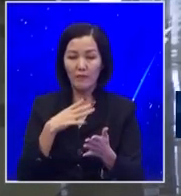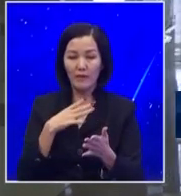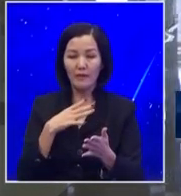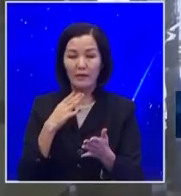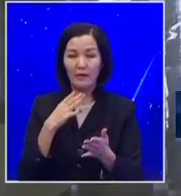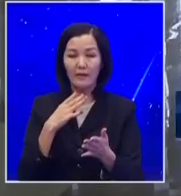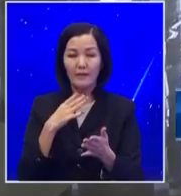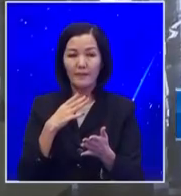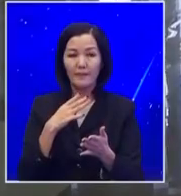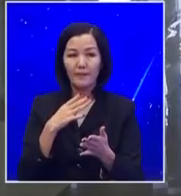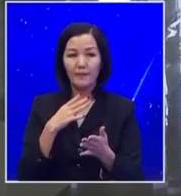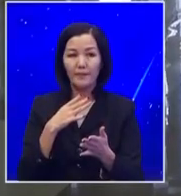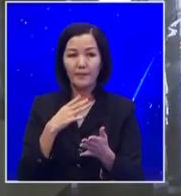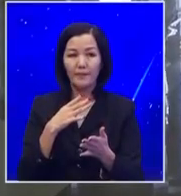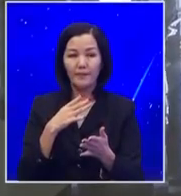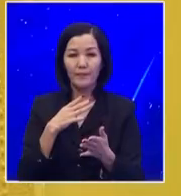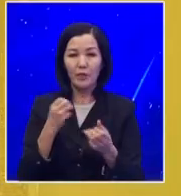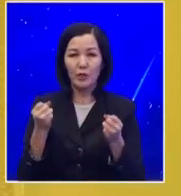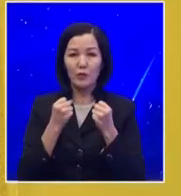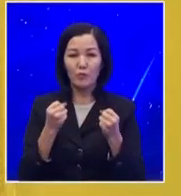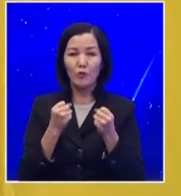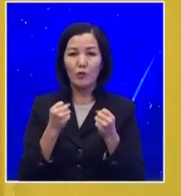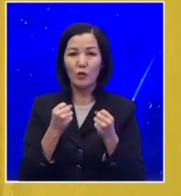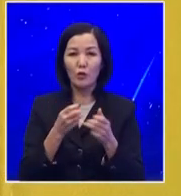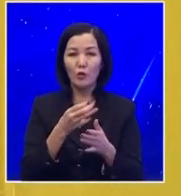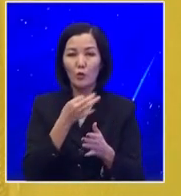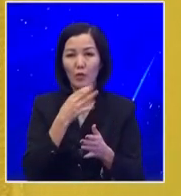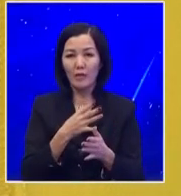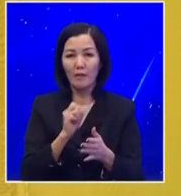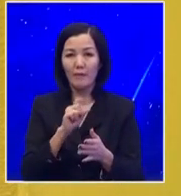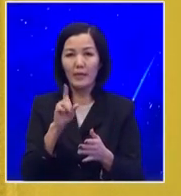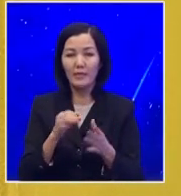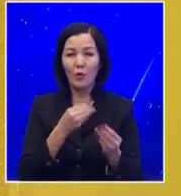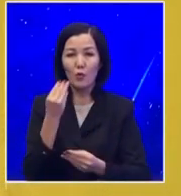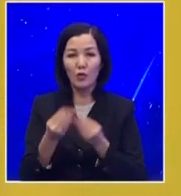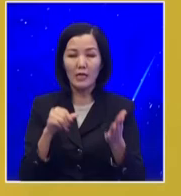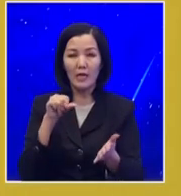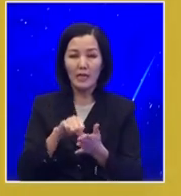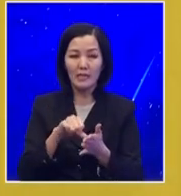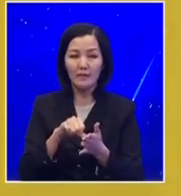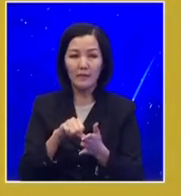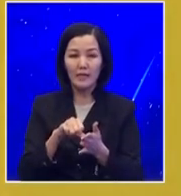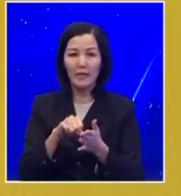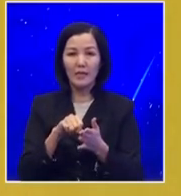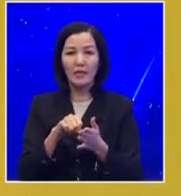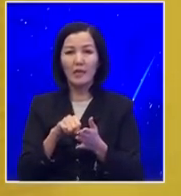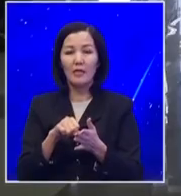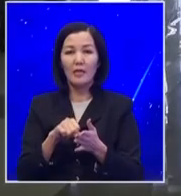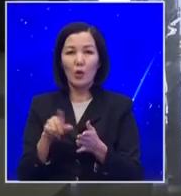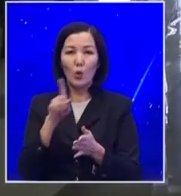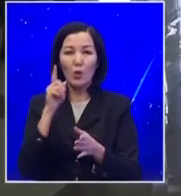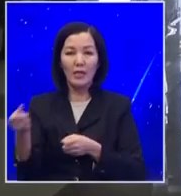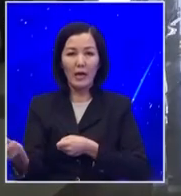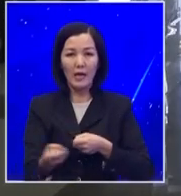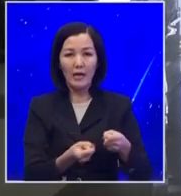бар. Ол спорттық қатын атамын. Азия ойындары келатыр. Ол көгалда хоккеймен,